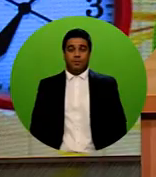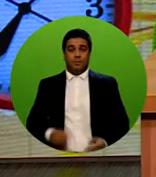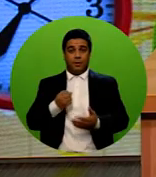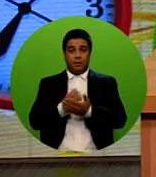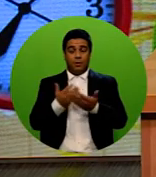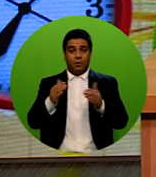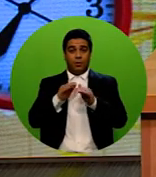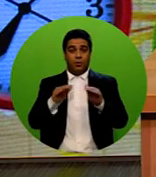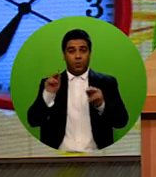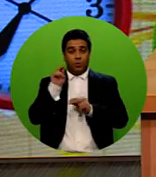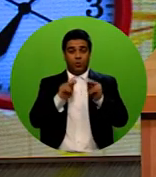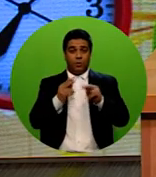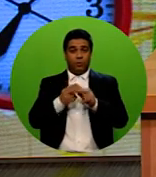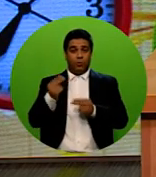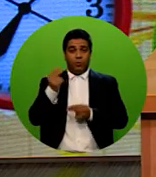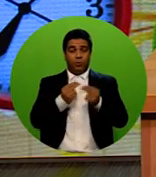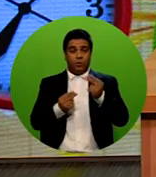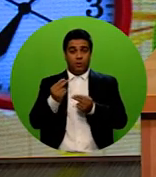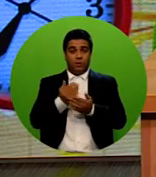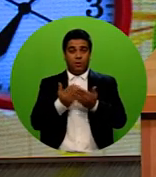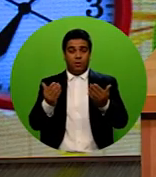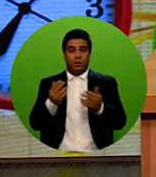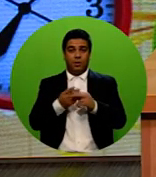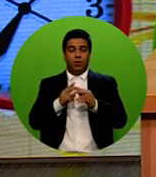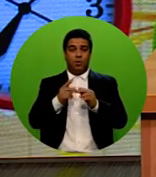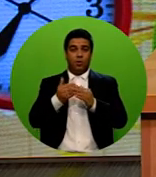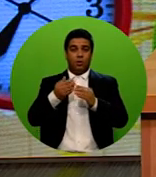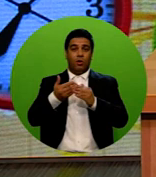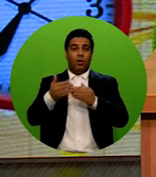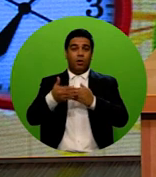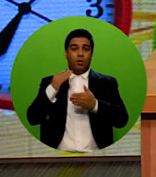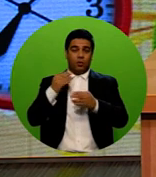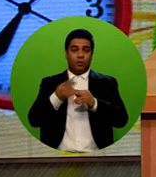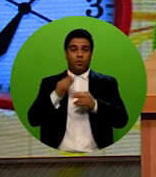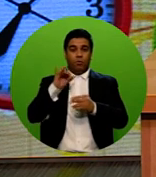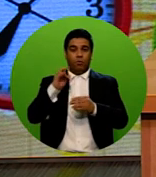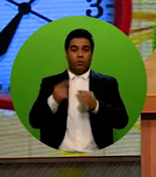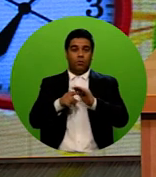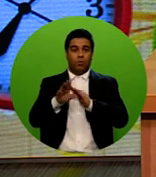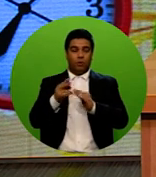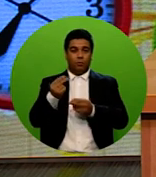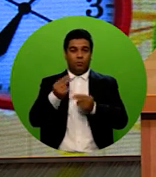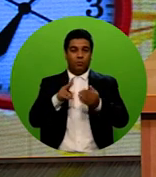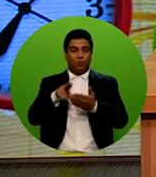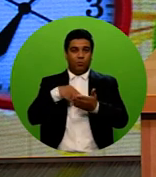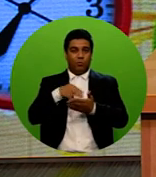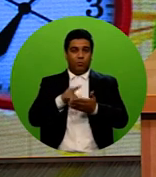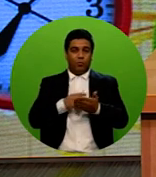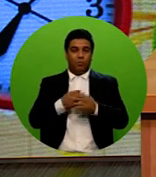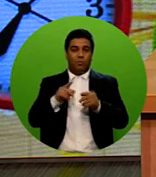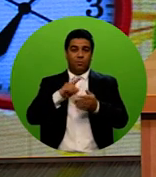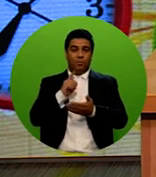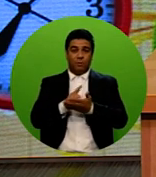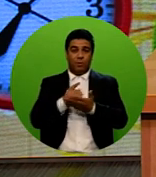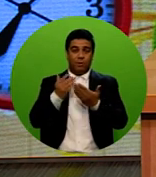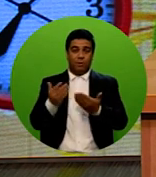Aziz o'quvchilar, bo'yashni orqa fondan boshlaymiz. Demak, orqasiga